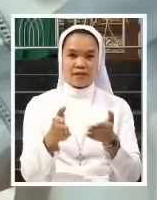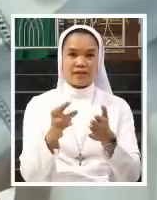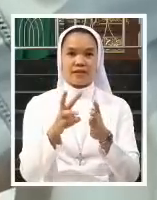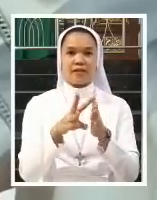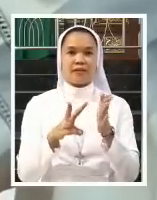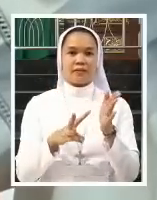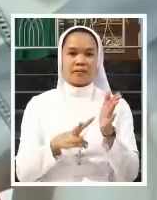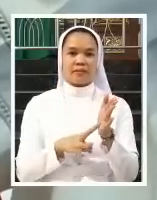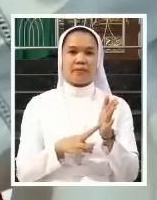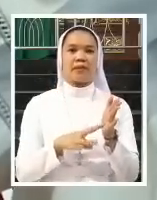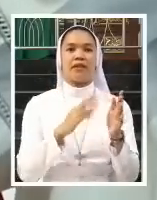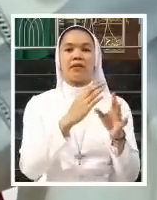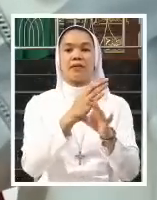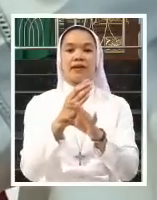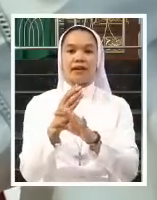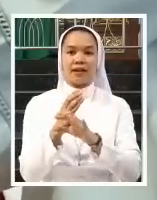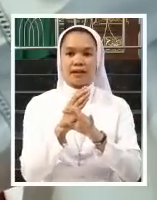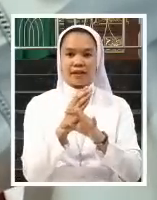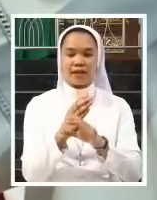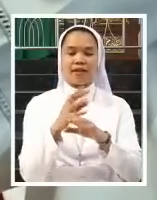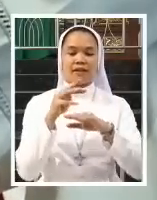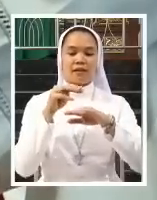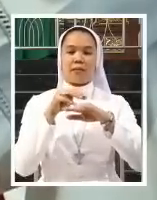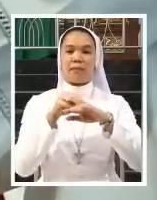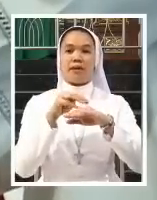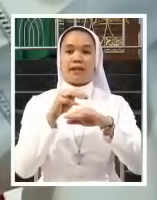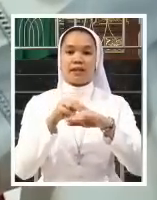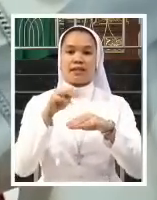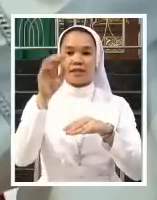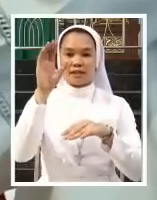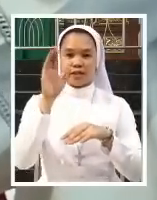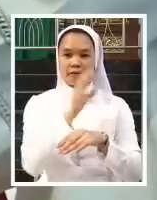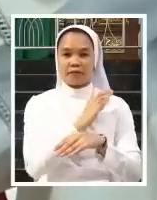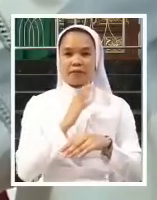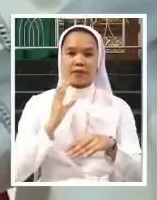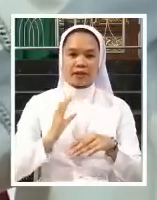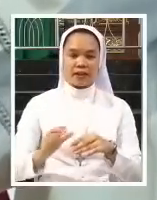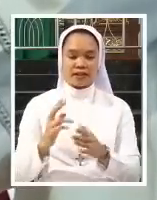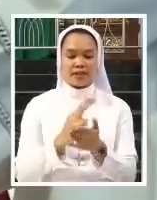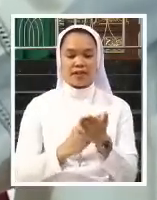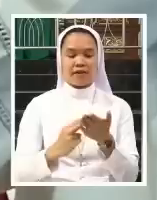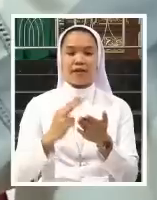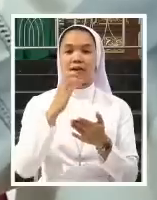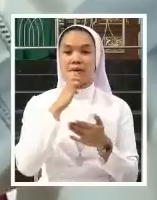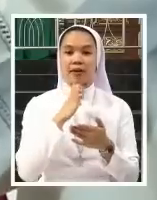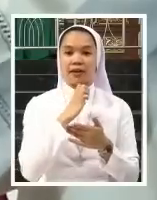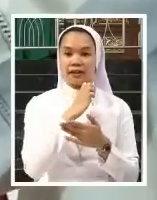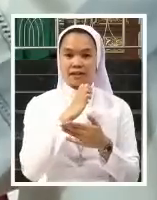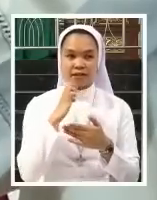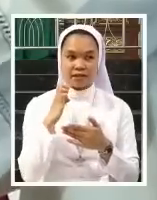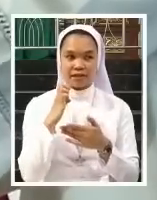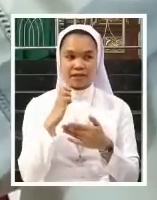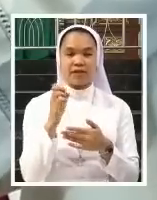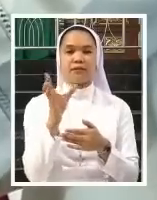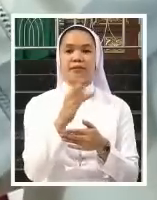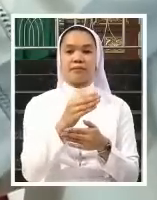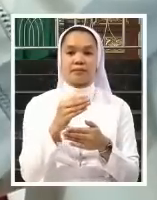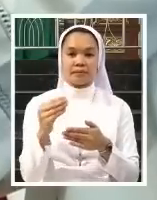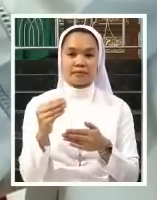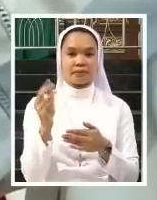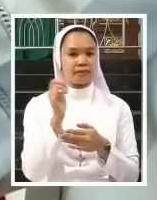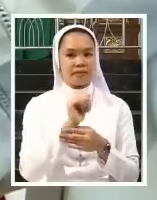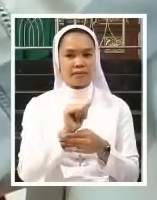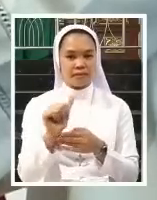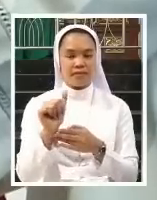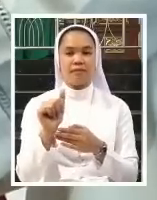na namamahalakan mga misteryo kang Diyos sa banal na Eukaristiya, asin iba pang mga gawe